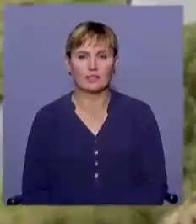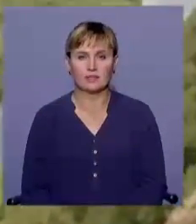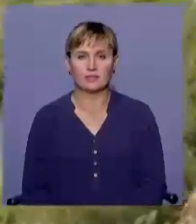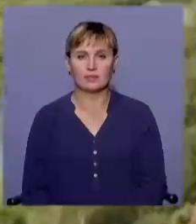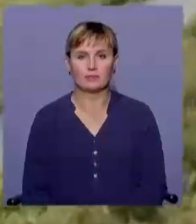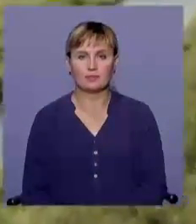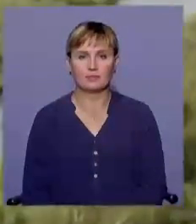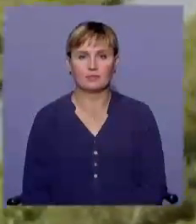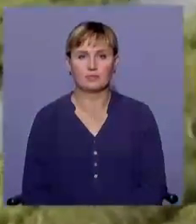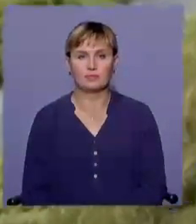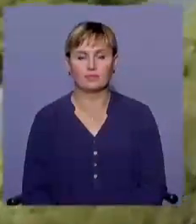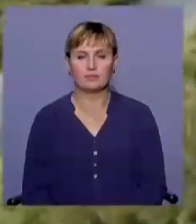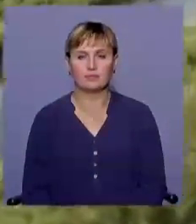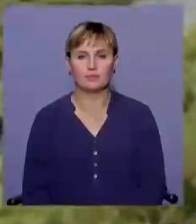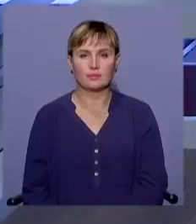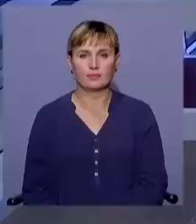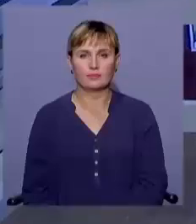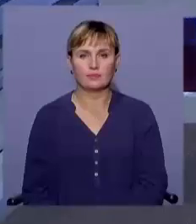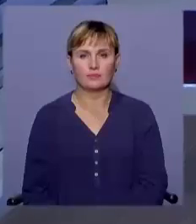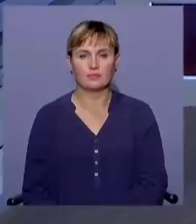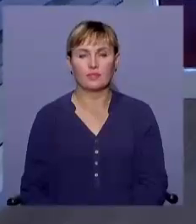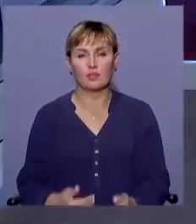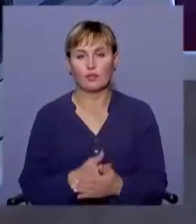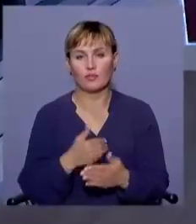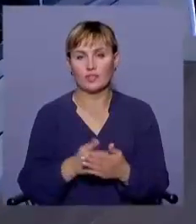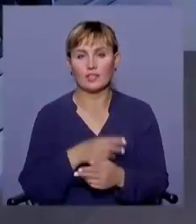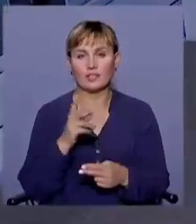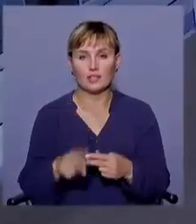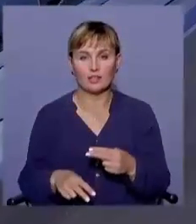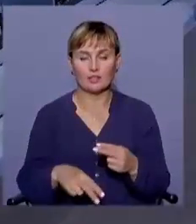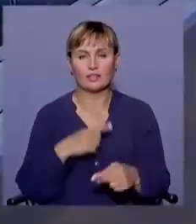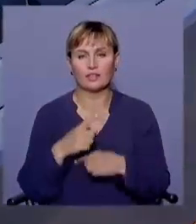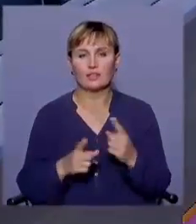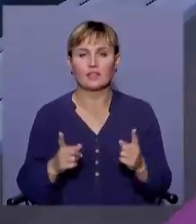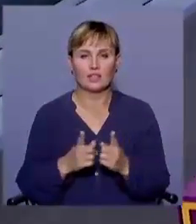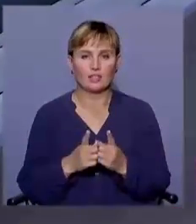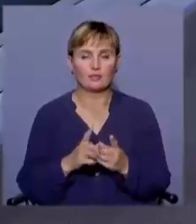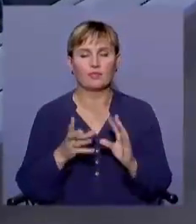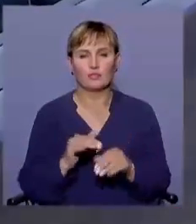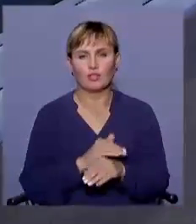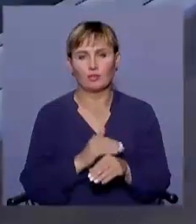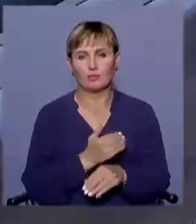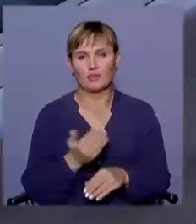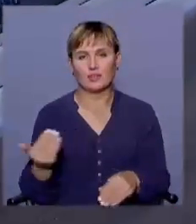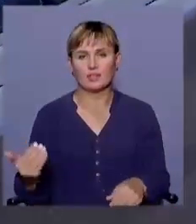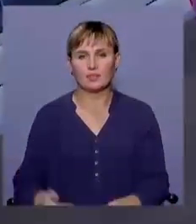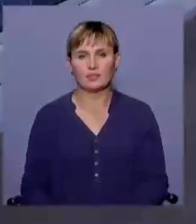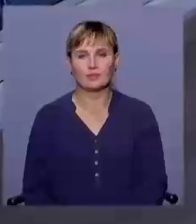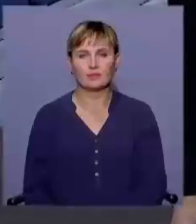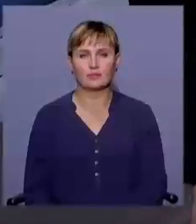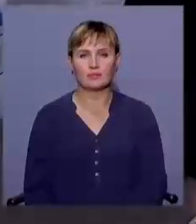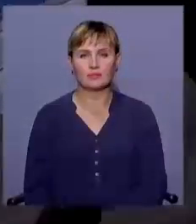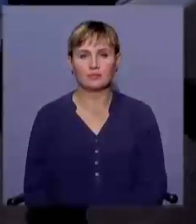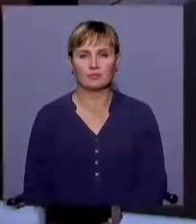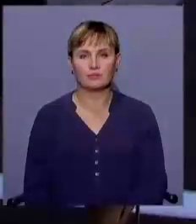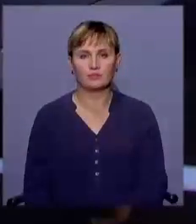Ильясов, телеканал «Алматы», Кустанайская область. Такими событиями запомнился сегодняшний день. А я с вами прощаюсь до завтра. Всего доброго.